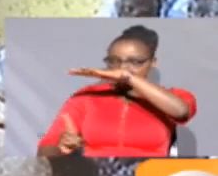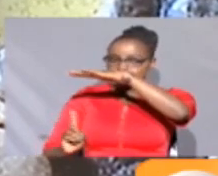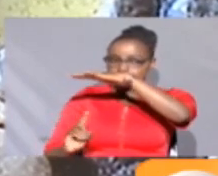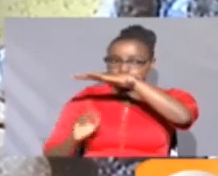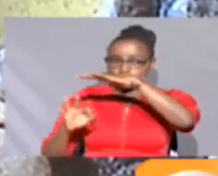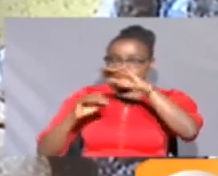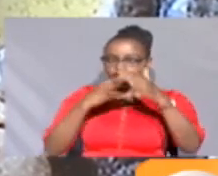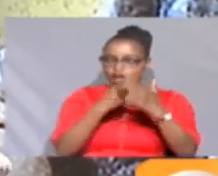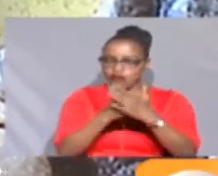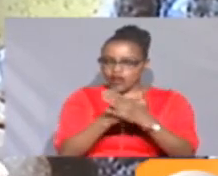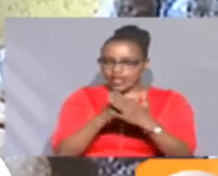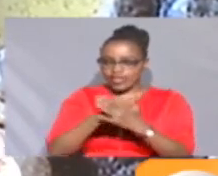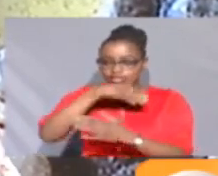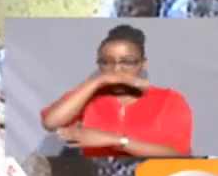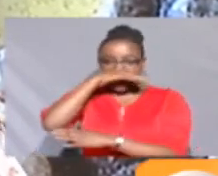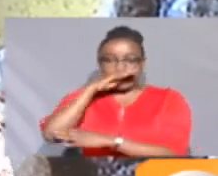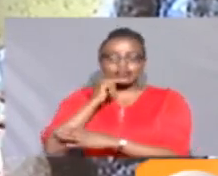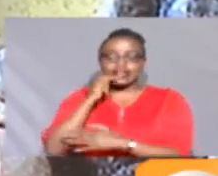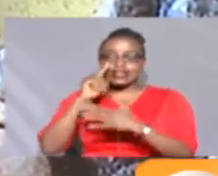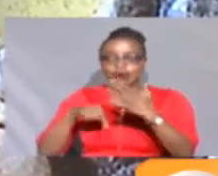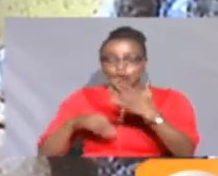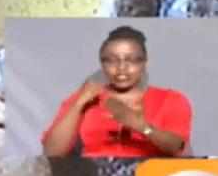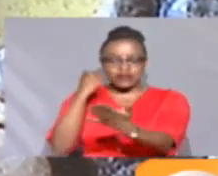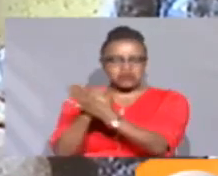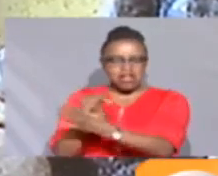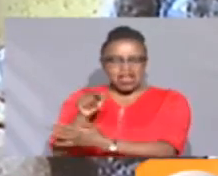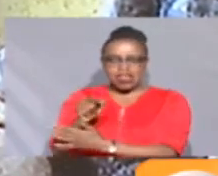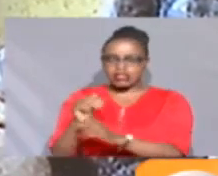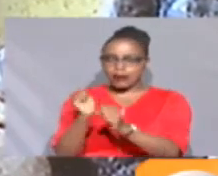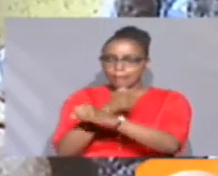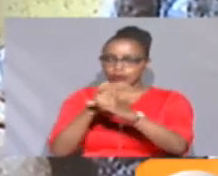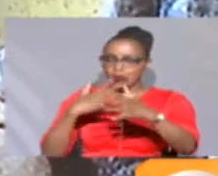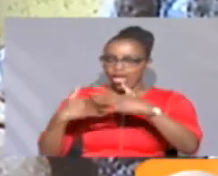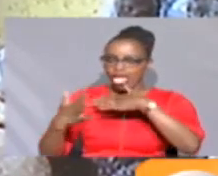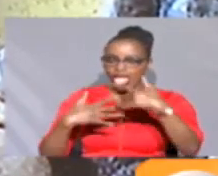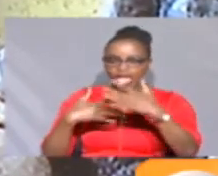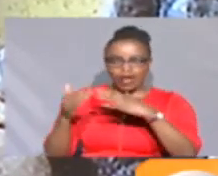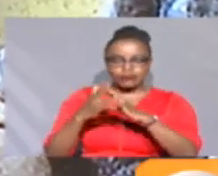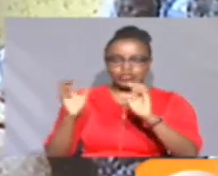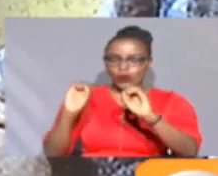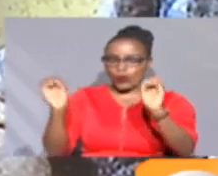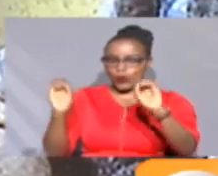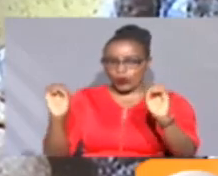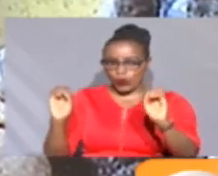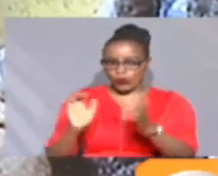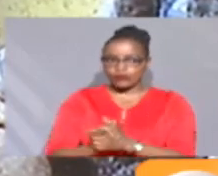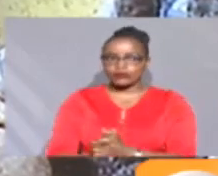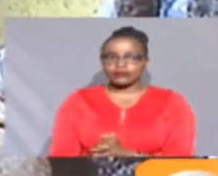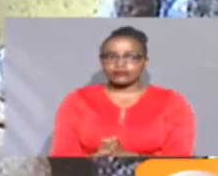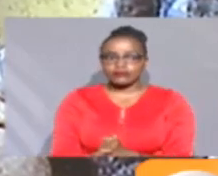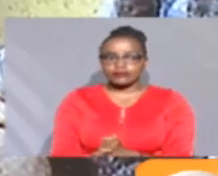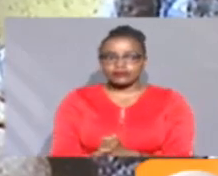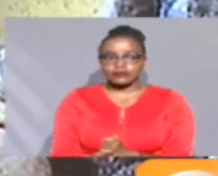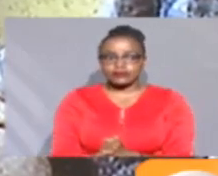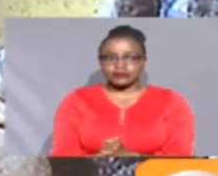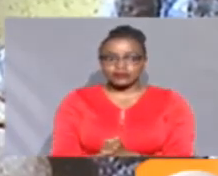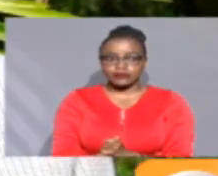Musalia Mudavadi, anayesema kwamba ofisi hiyo haiwezi kusalia kwa muda zaidi bila maafisa hao wawili wakuu.